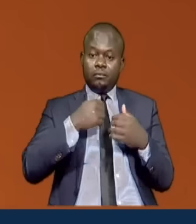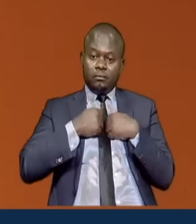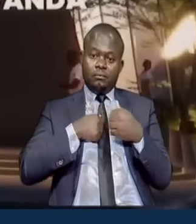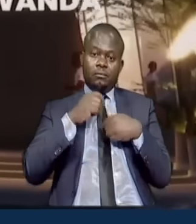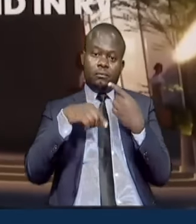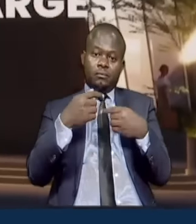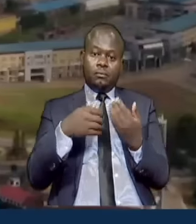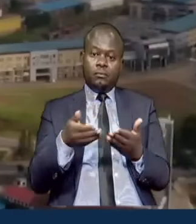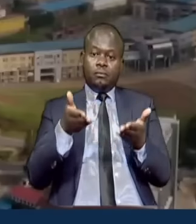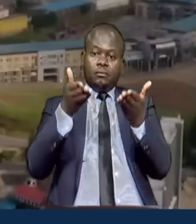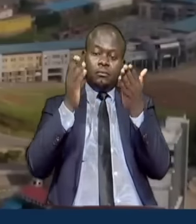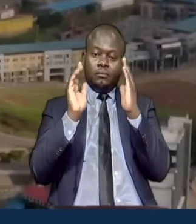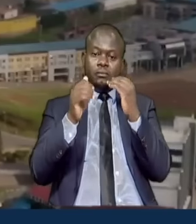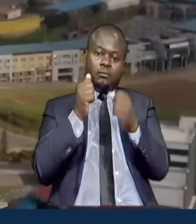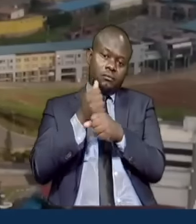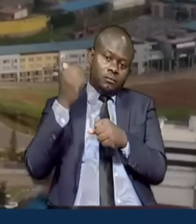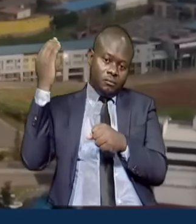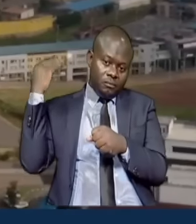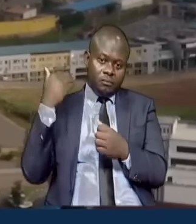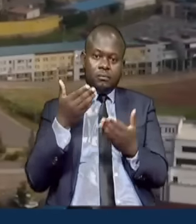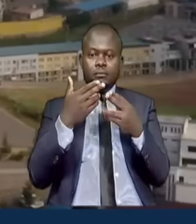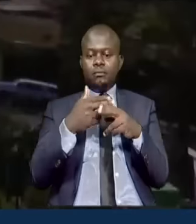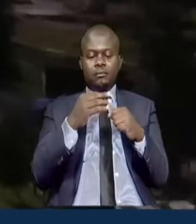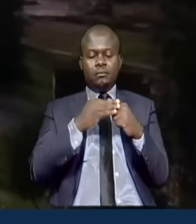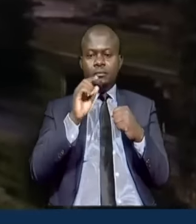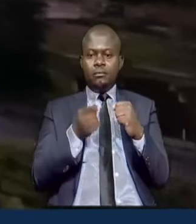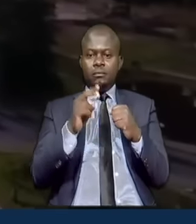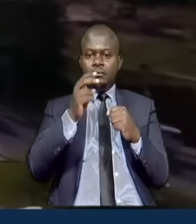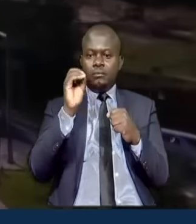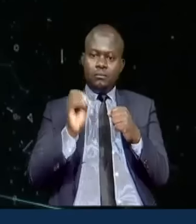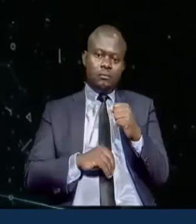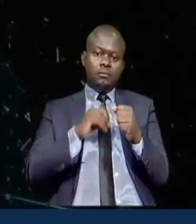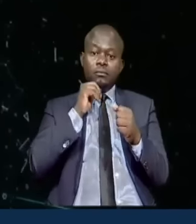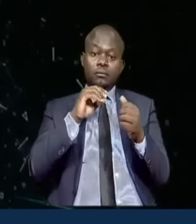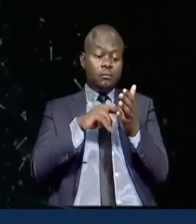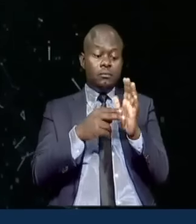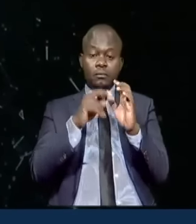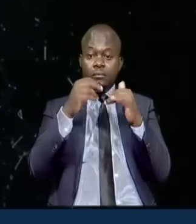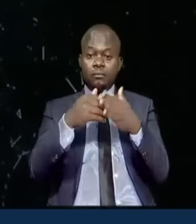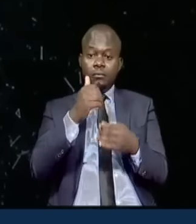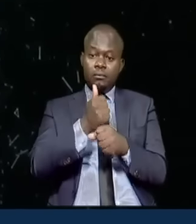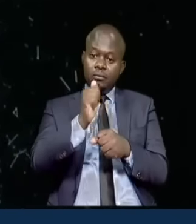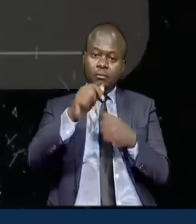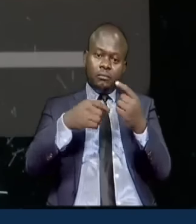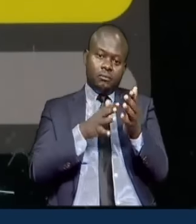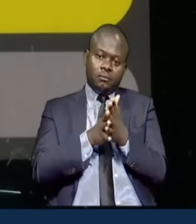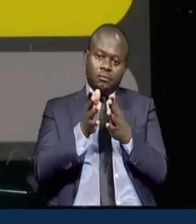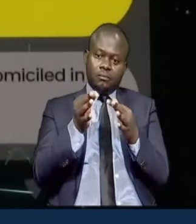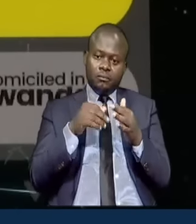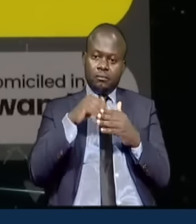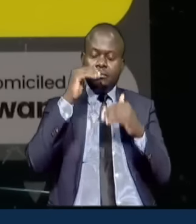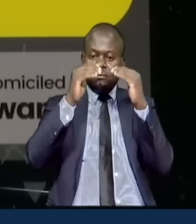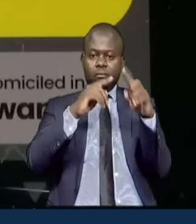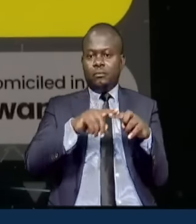kuzahuka, kuko umwaka ushize bwazamutse ku gipimo cy'8.2%, ngo bitabujije ko abikorera bakomeza gushora imari mu nzego